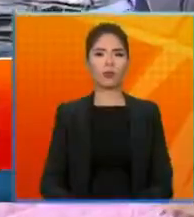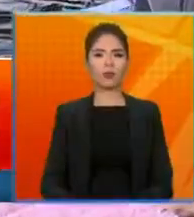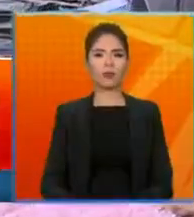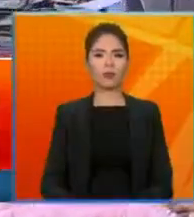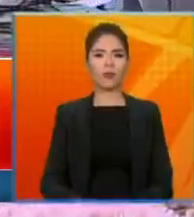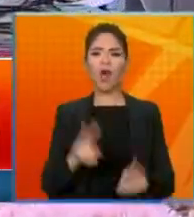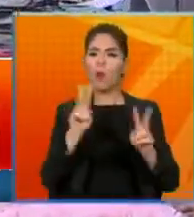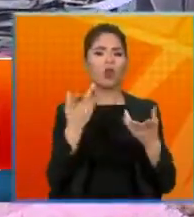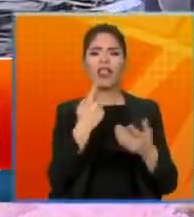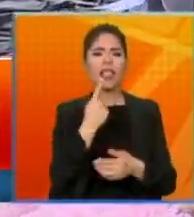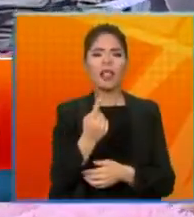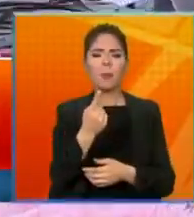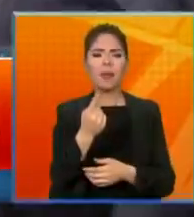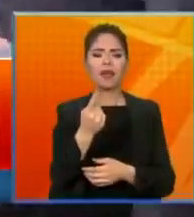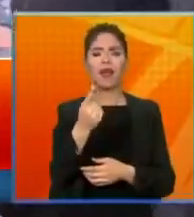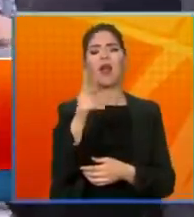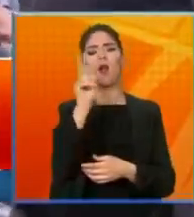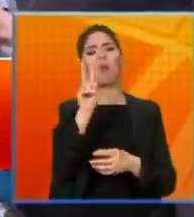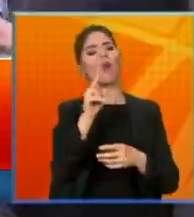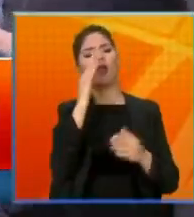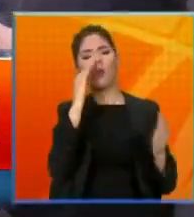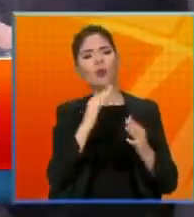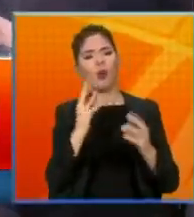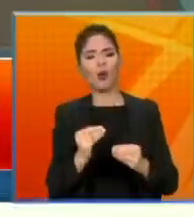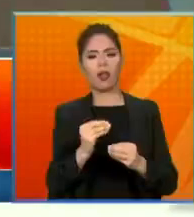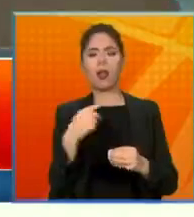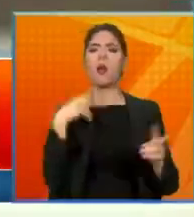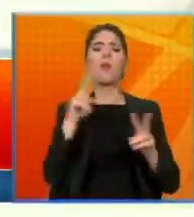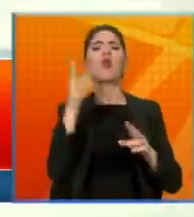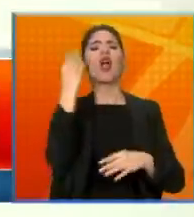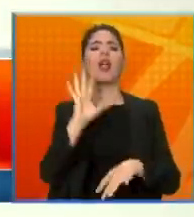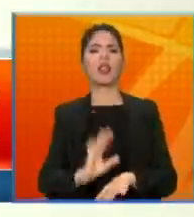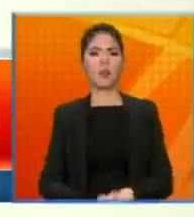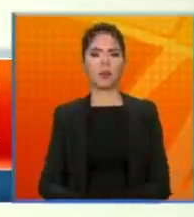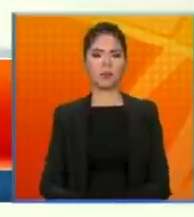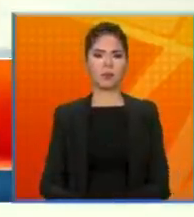ederim. Moda nedir sizce? Yakışan. Vallahi ben modadan çok anlamam.